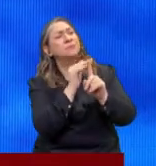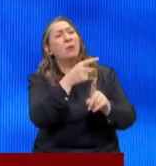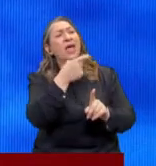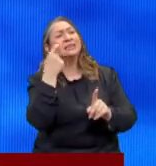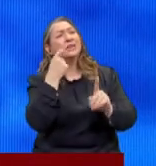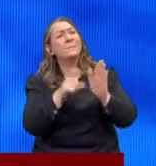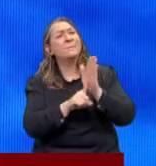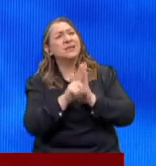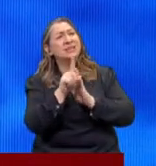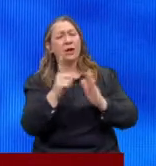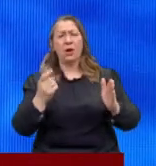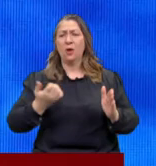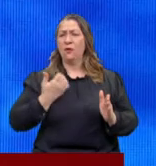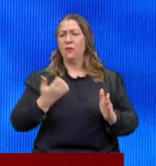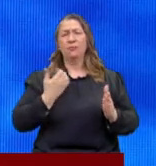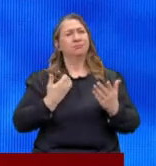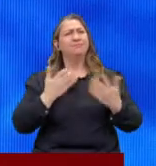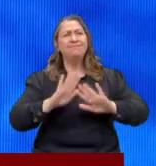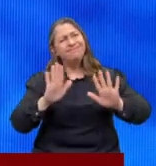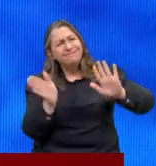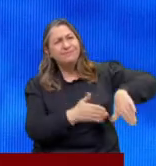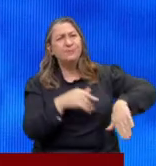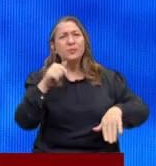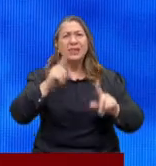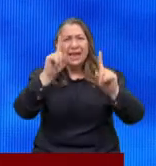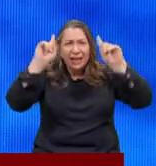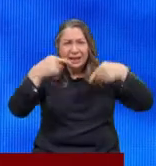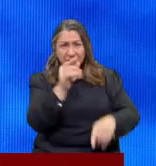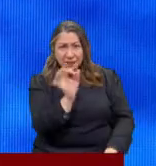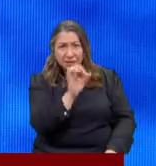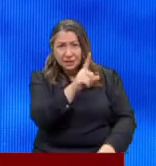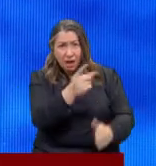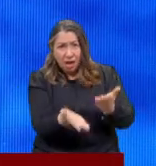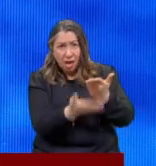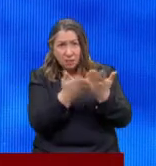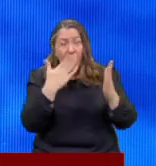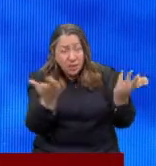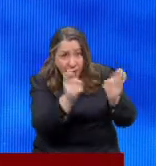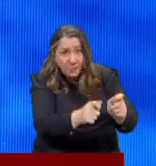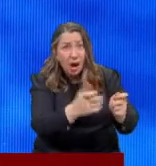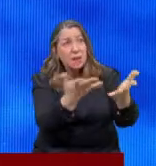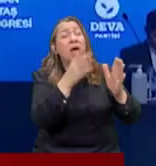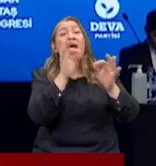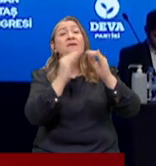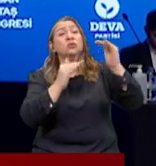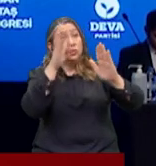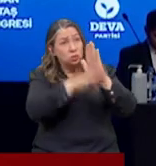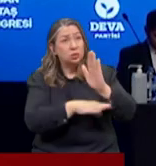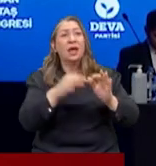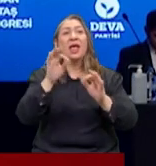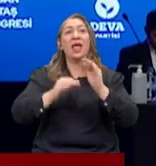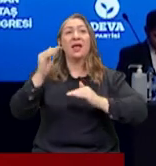eskinin başarıyla övünüp durmayı bırak da şu anda tek yetkilisin değil mi? Elini tutan yok. Hadi yap. Hadi düşür enflasyonu.